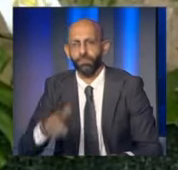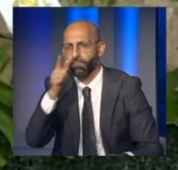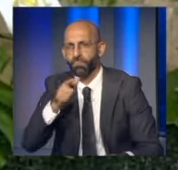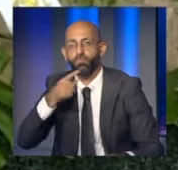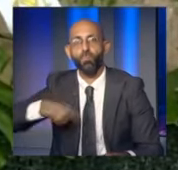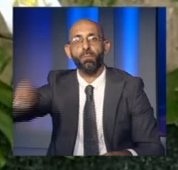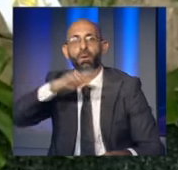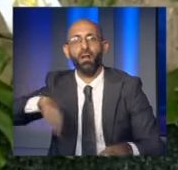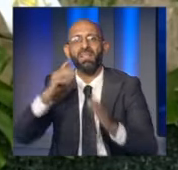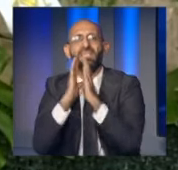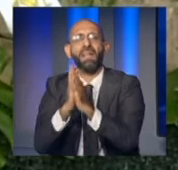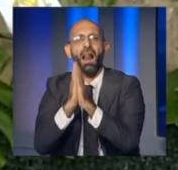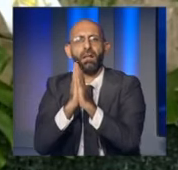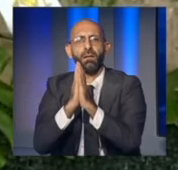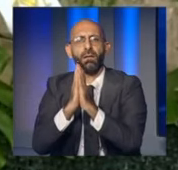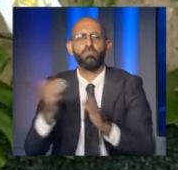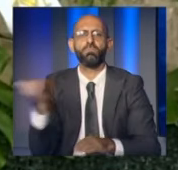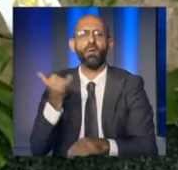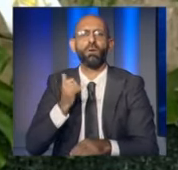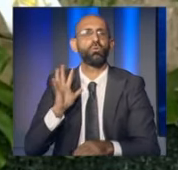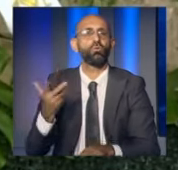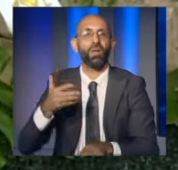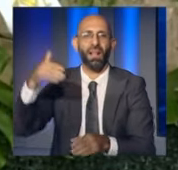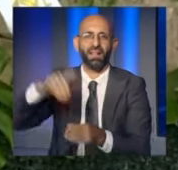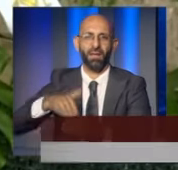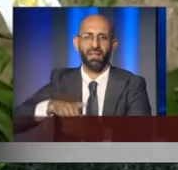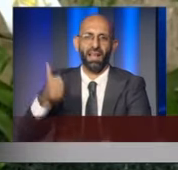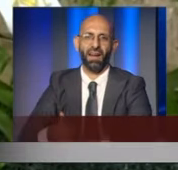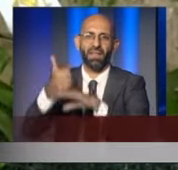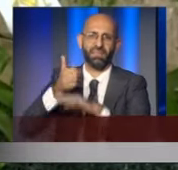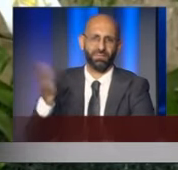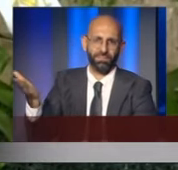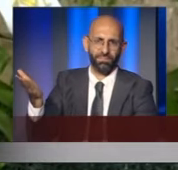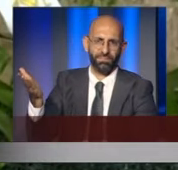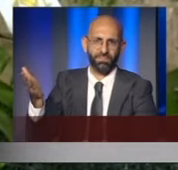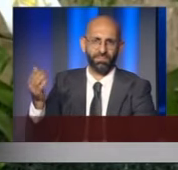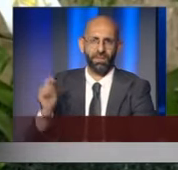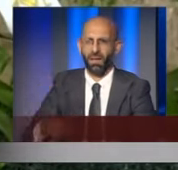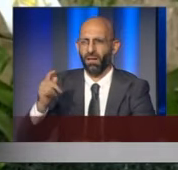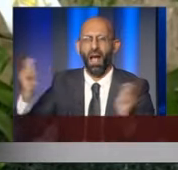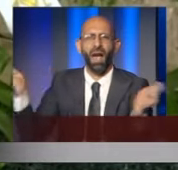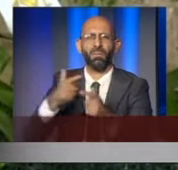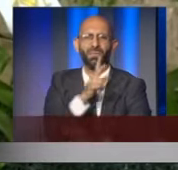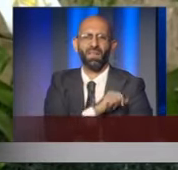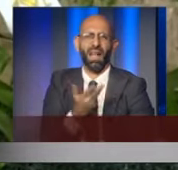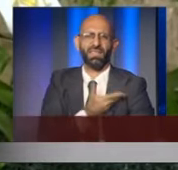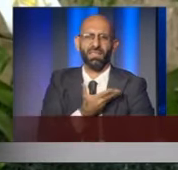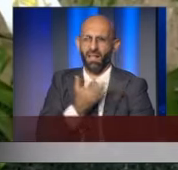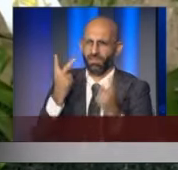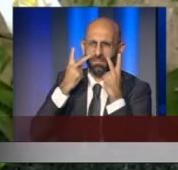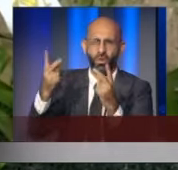فنحن نصلي لكي يمس ضمائر المعطلين لانتخاب